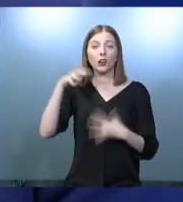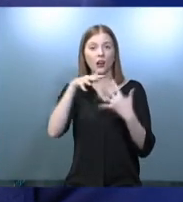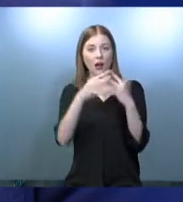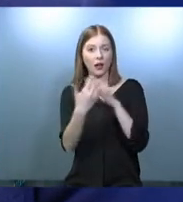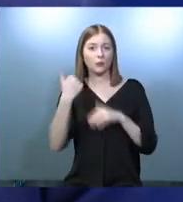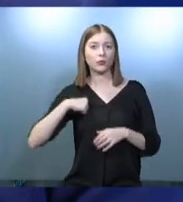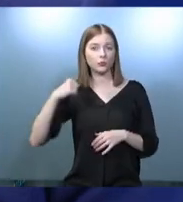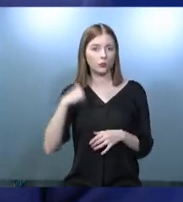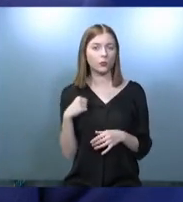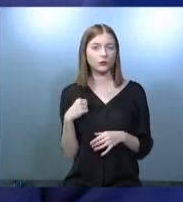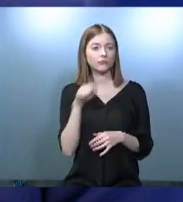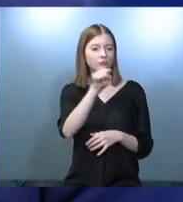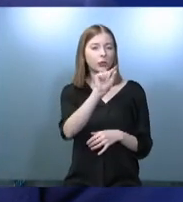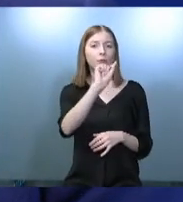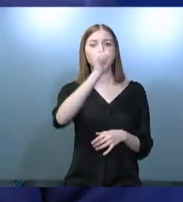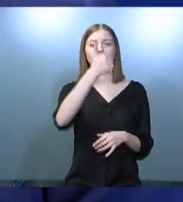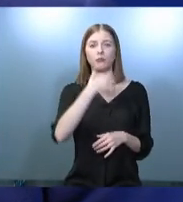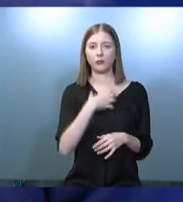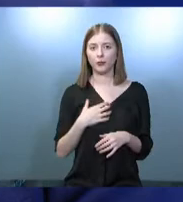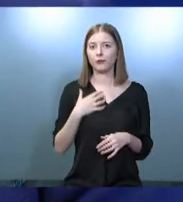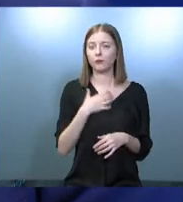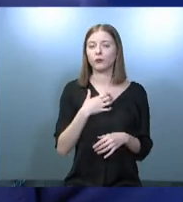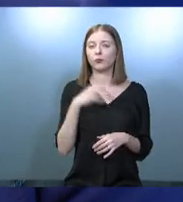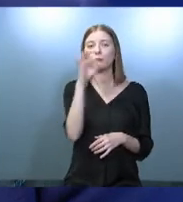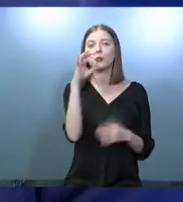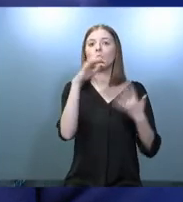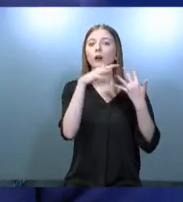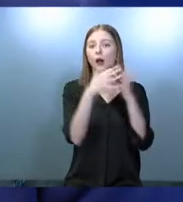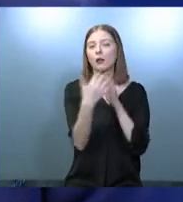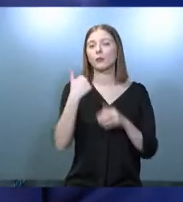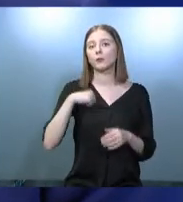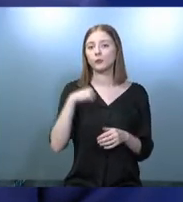norėčiau kreiptis jūs ir iš tikrųjų tai manyčiau, kad